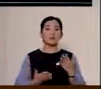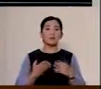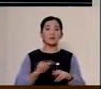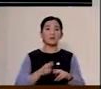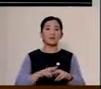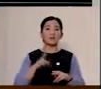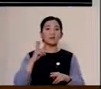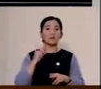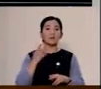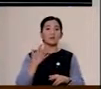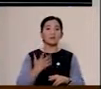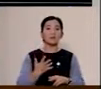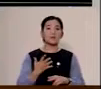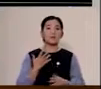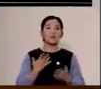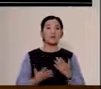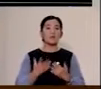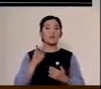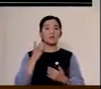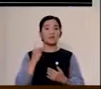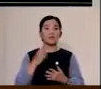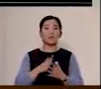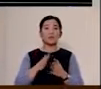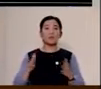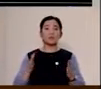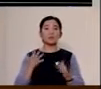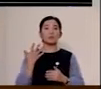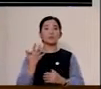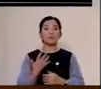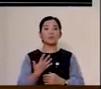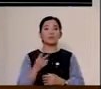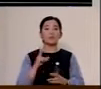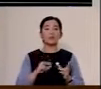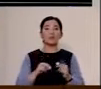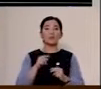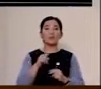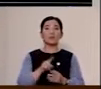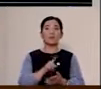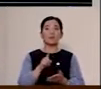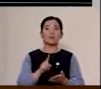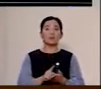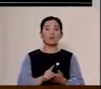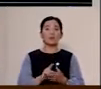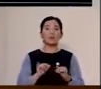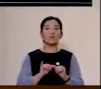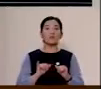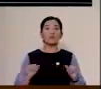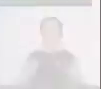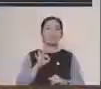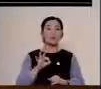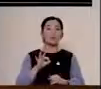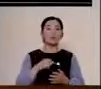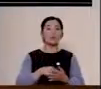эта цифра 5 или цифра больше 5, то вы должны увеличить